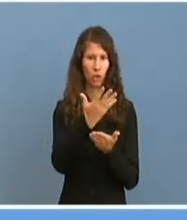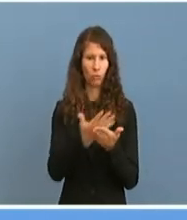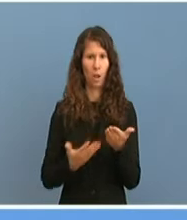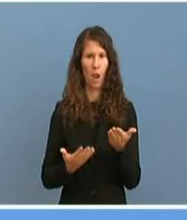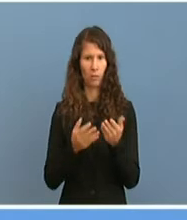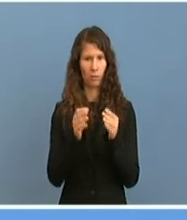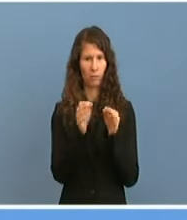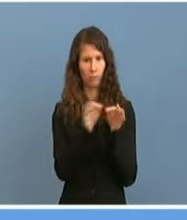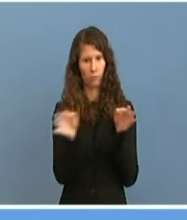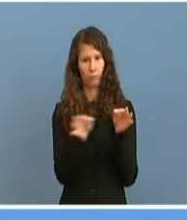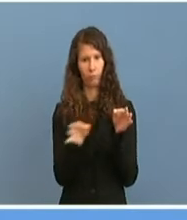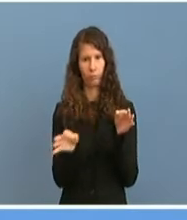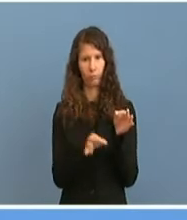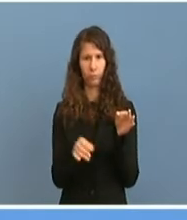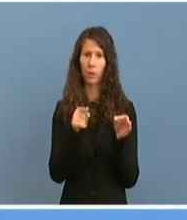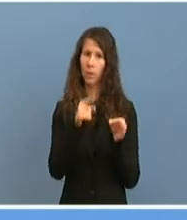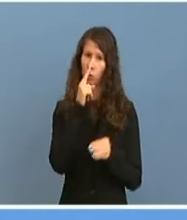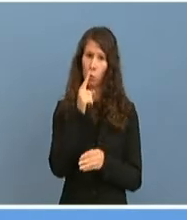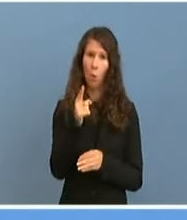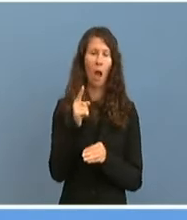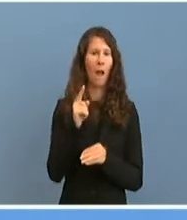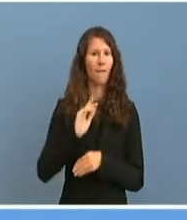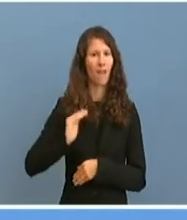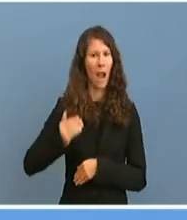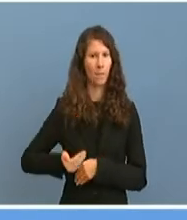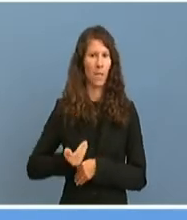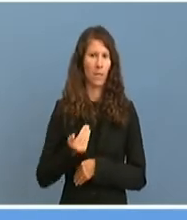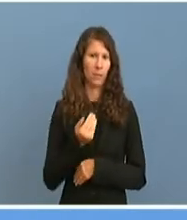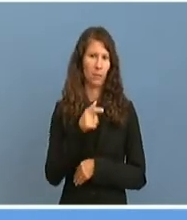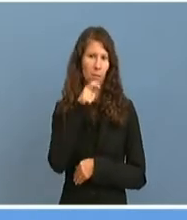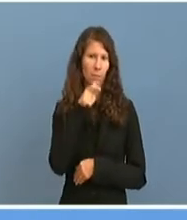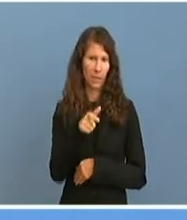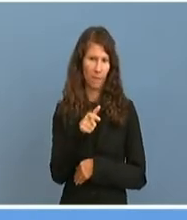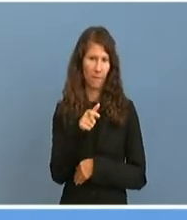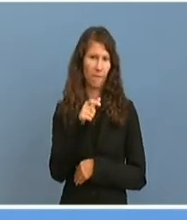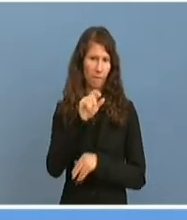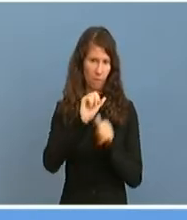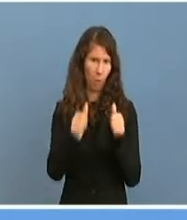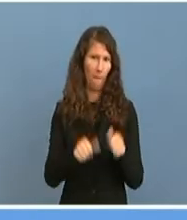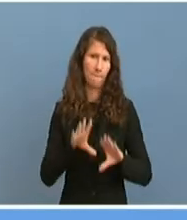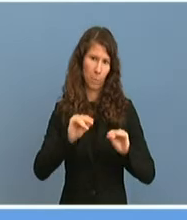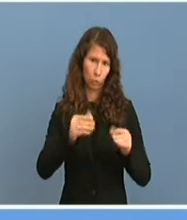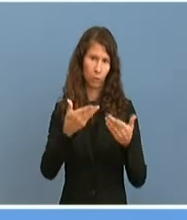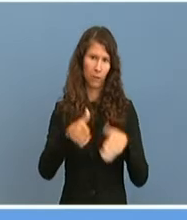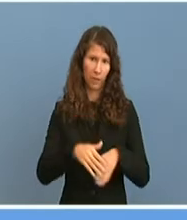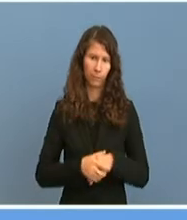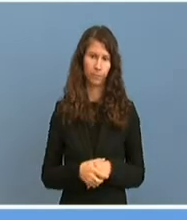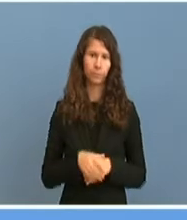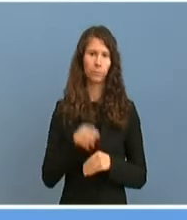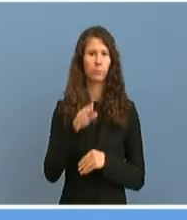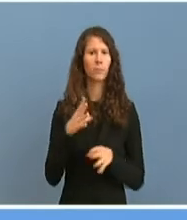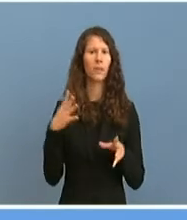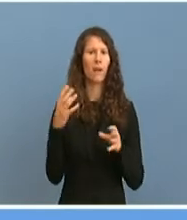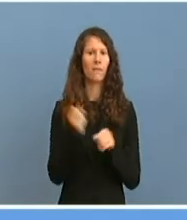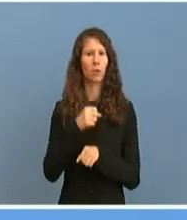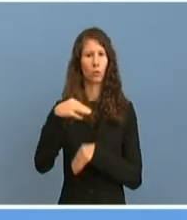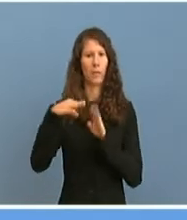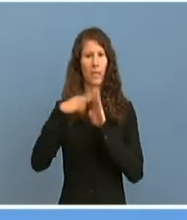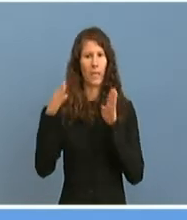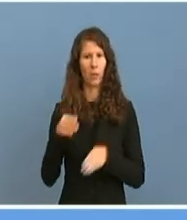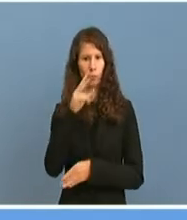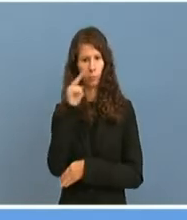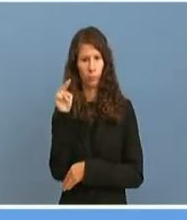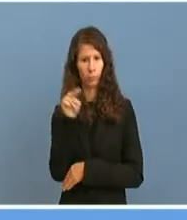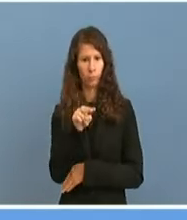er ausschließlich die weibliche Begriffsform verwendet hat. Und nach Ansicht des Verfassungsministeriums hat